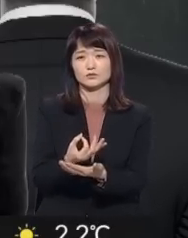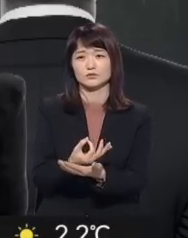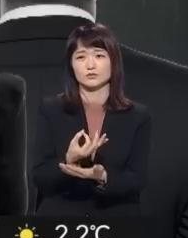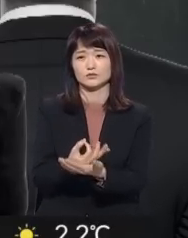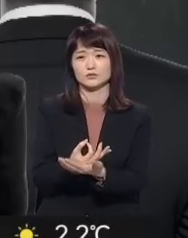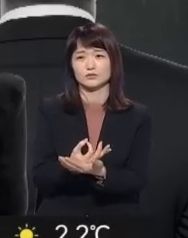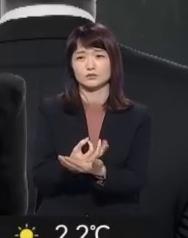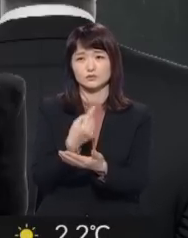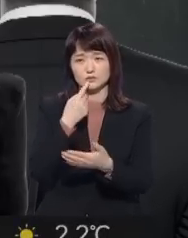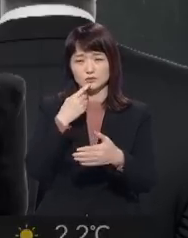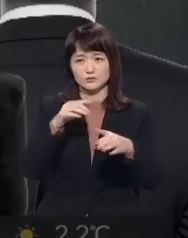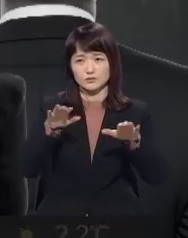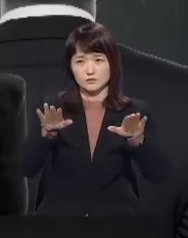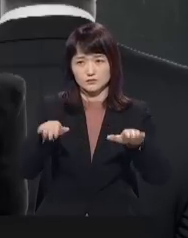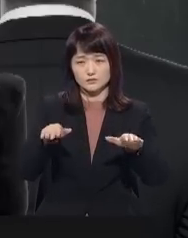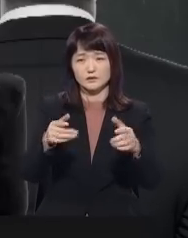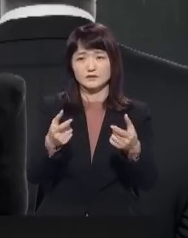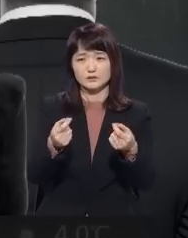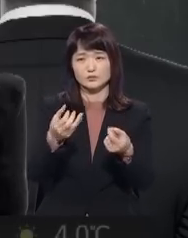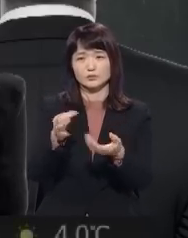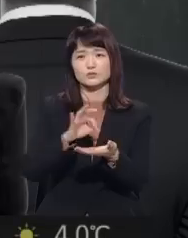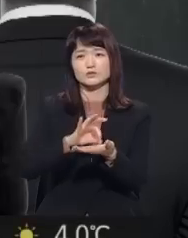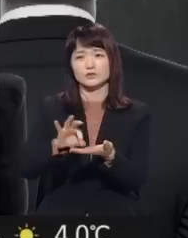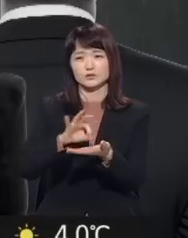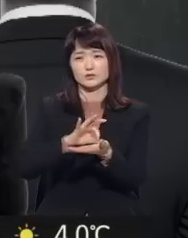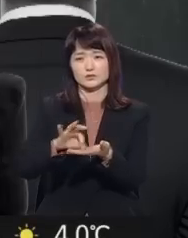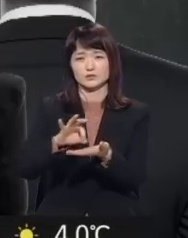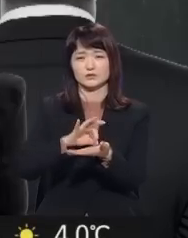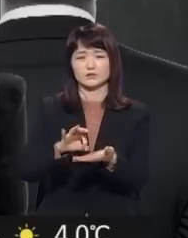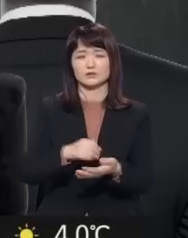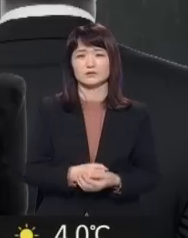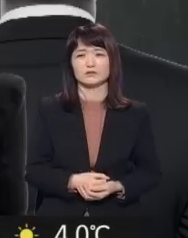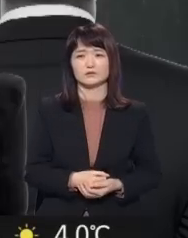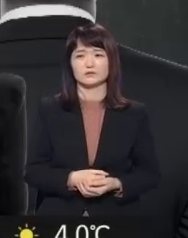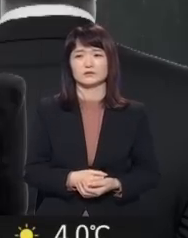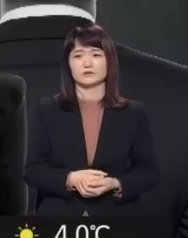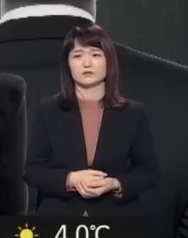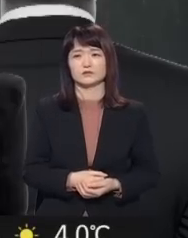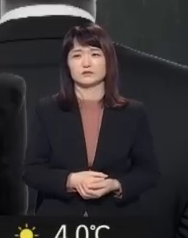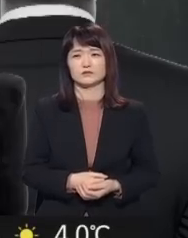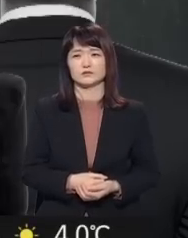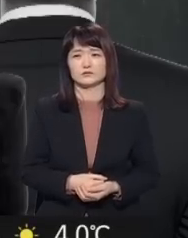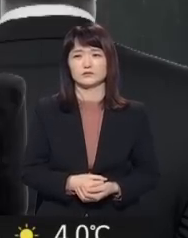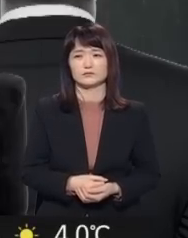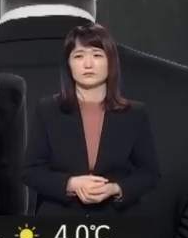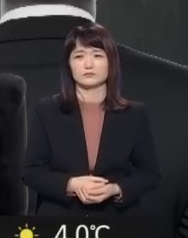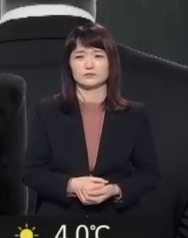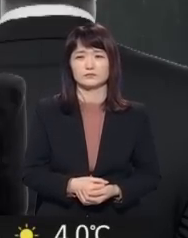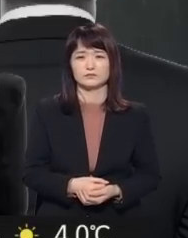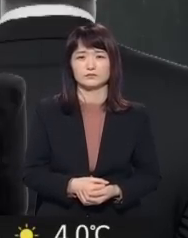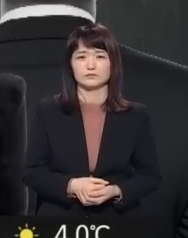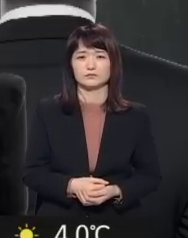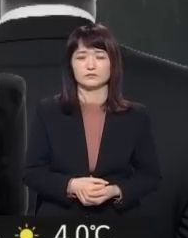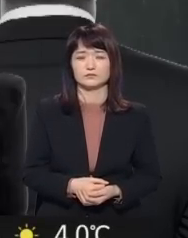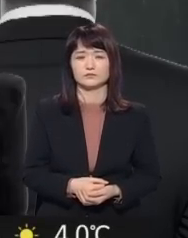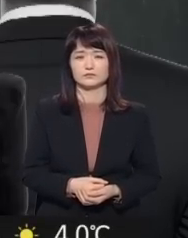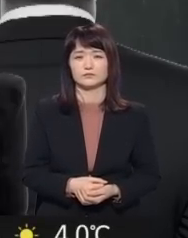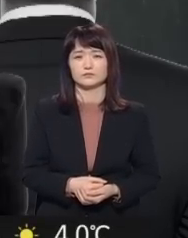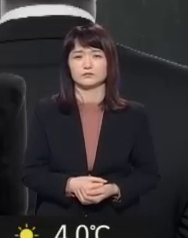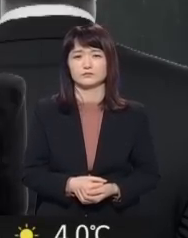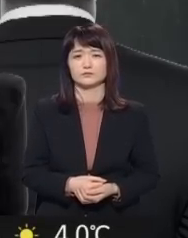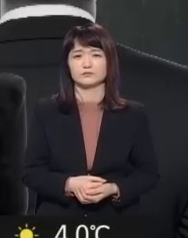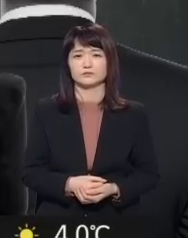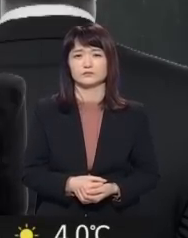쓰는 데는 천사처럼 하련다라고 해서 이런 얘기를 어록을 남기면서 많은 분들이 관심을 가졌던 것입니다